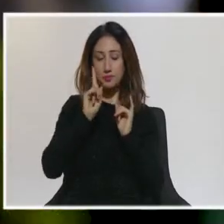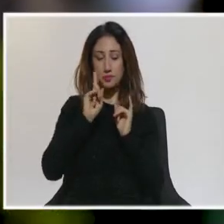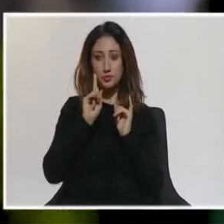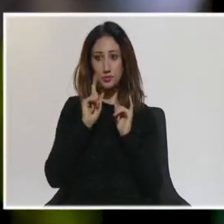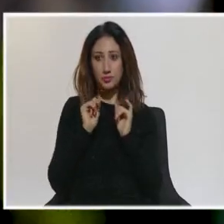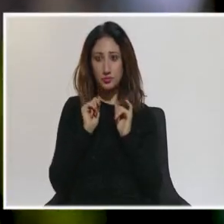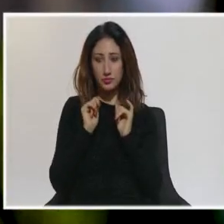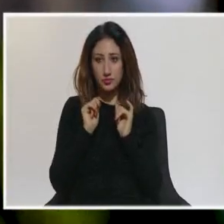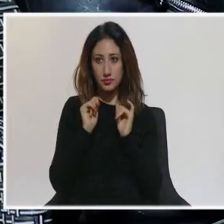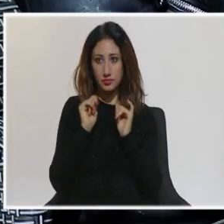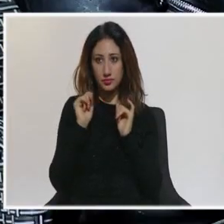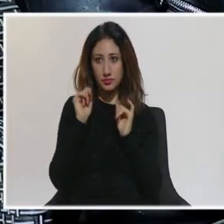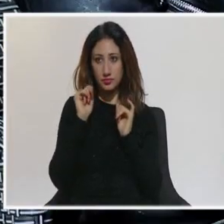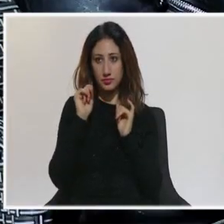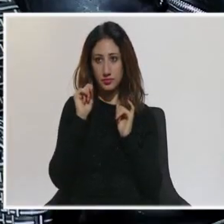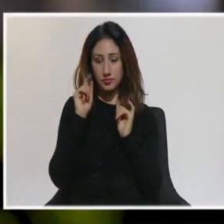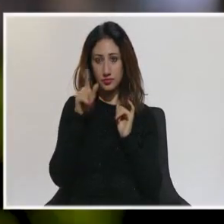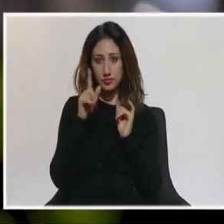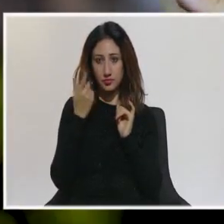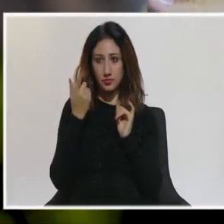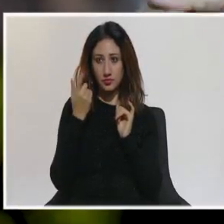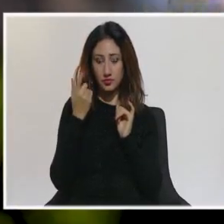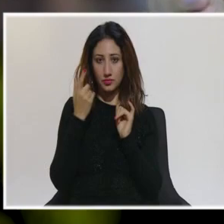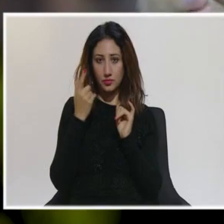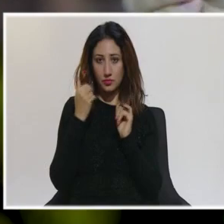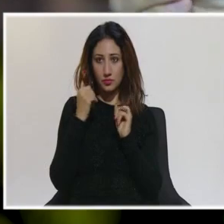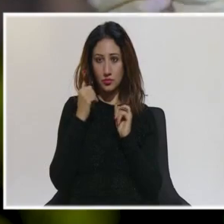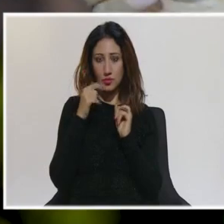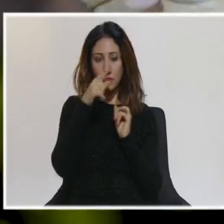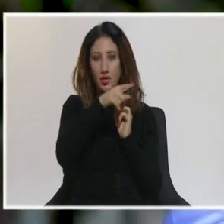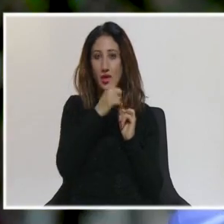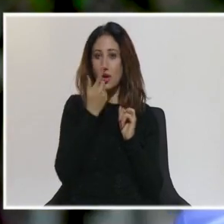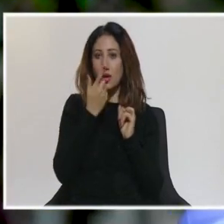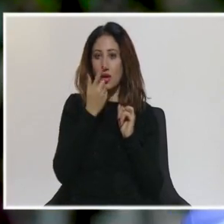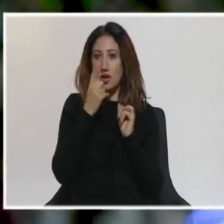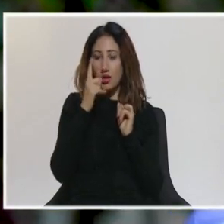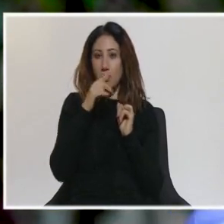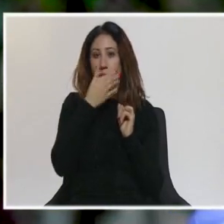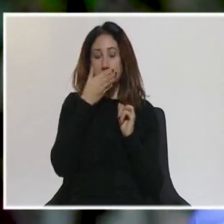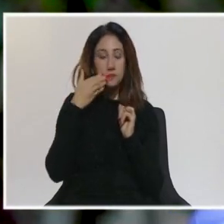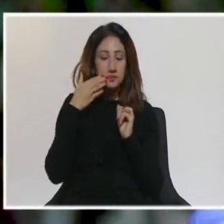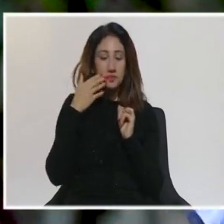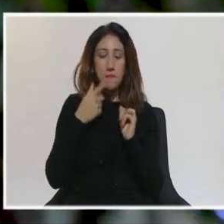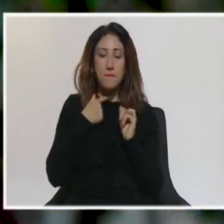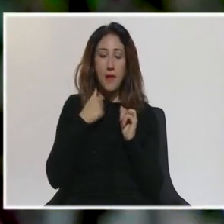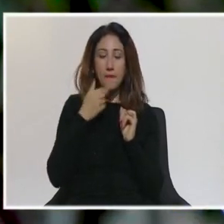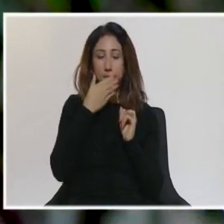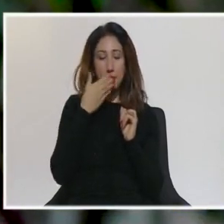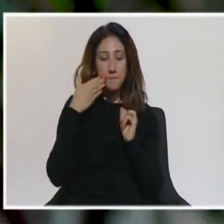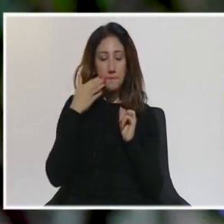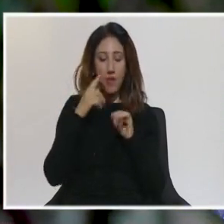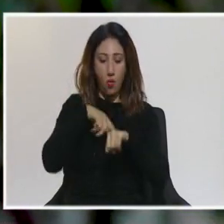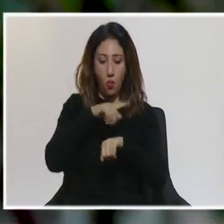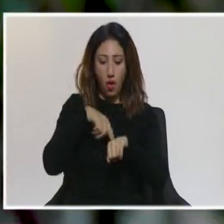صح. لا ايه اكبر عيب في عم صلاح عبد الله؟ الصمت، ويعني سكوت طول الوقت،